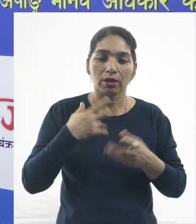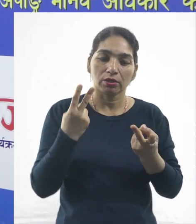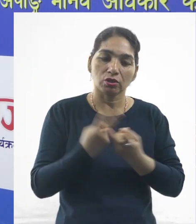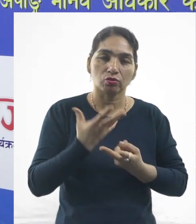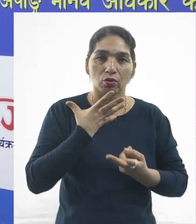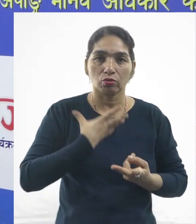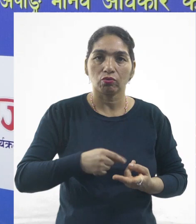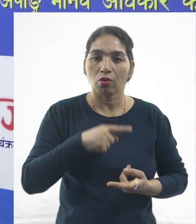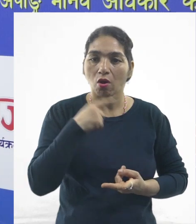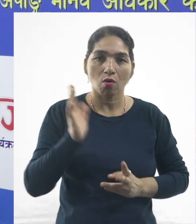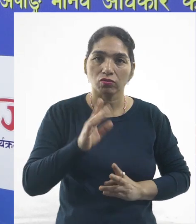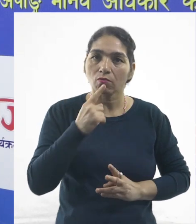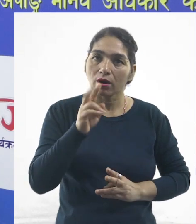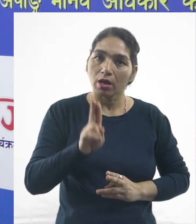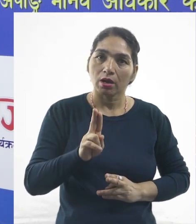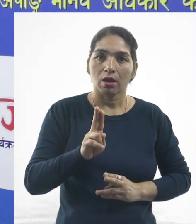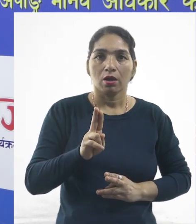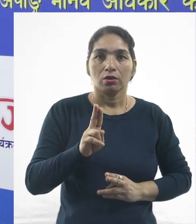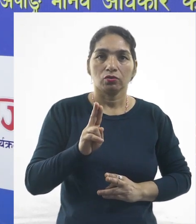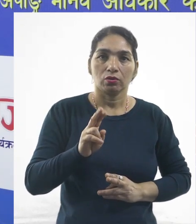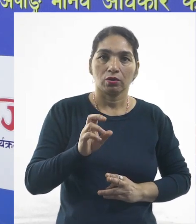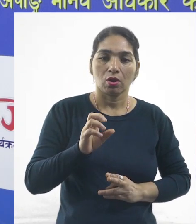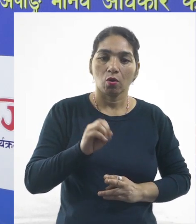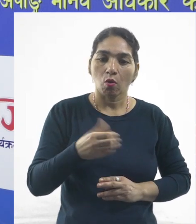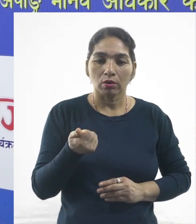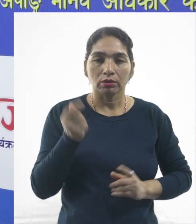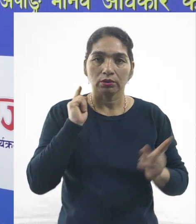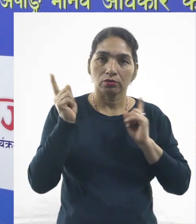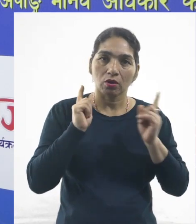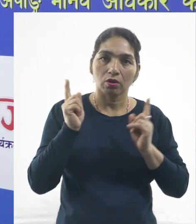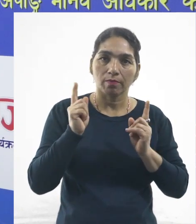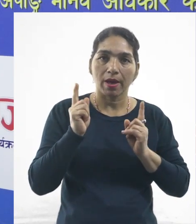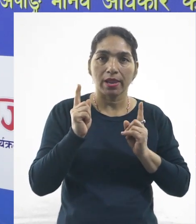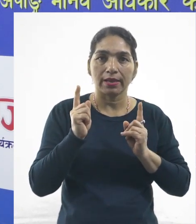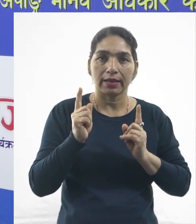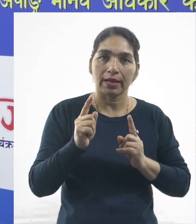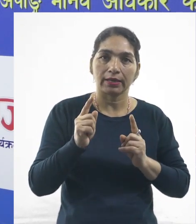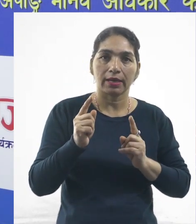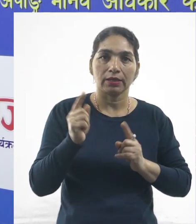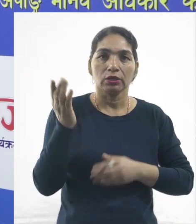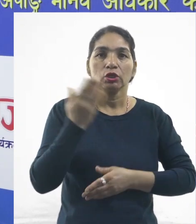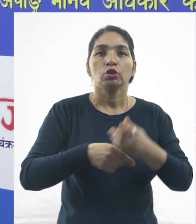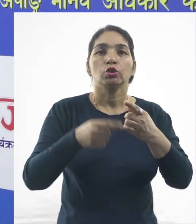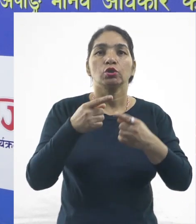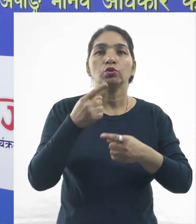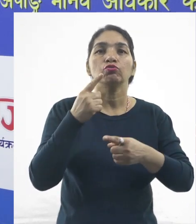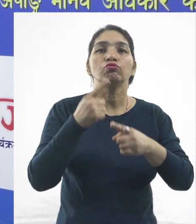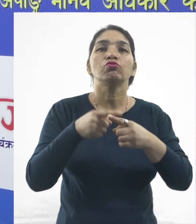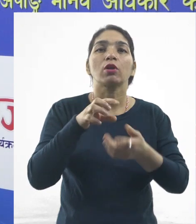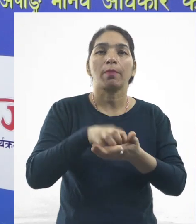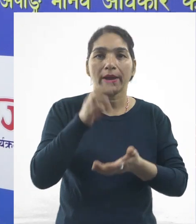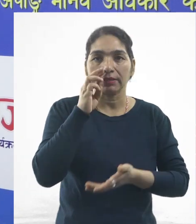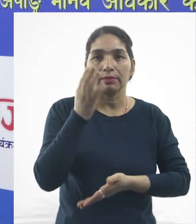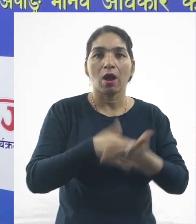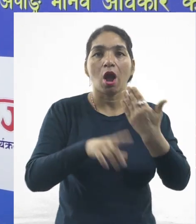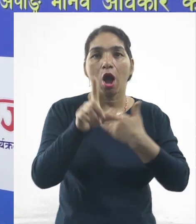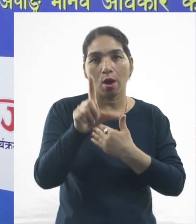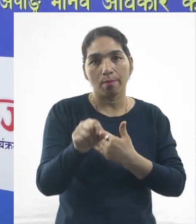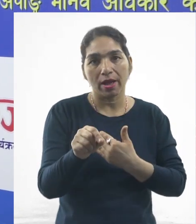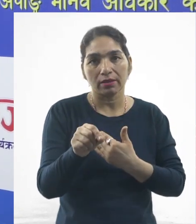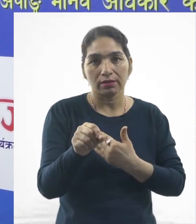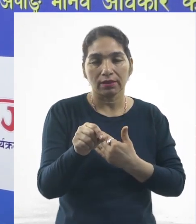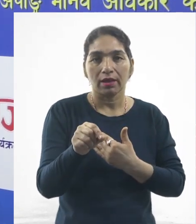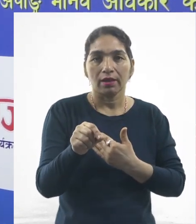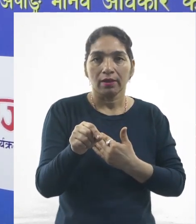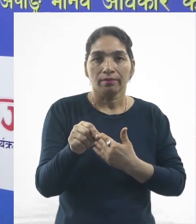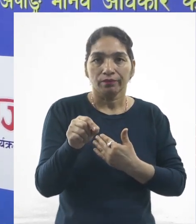भोग्नु नपरोस् भनेर उहाँले चाहिँ जुन गोकर्णेश्वर नगरपालिका साबिक जोरपाटी गाविसमा वडा नम्बर 6 पर्ने ठाउँ छ, उहाँले जग्गा